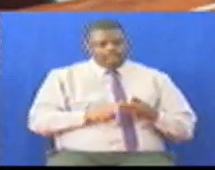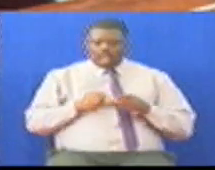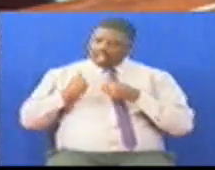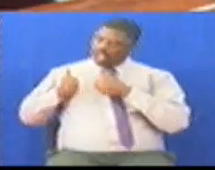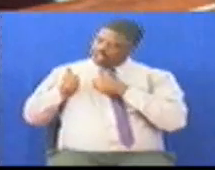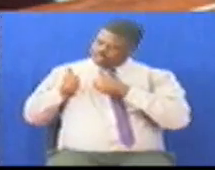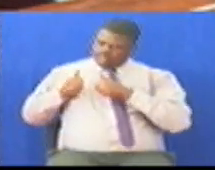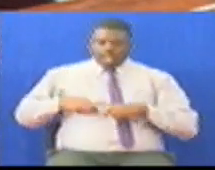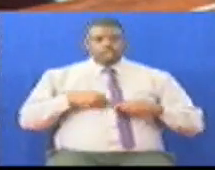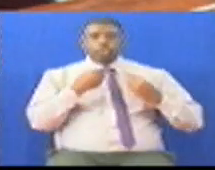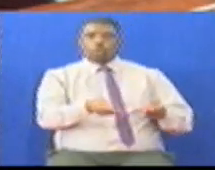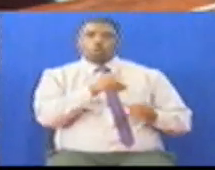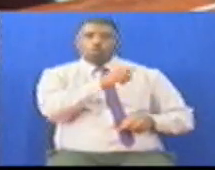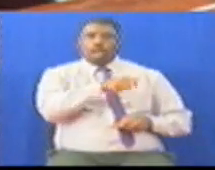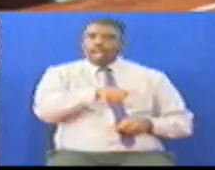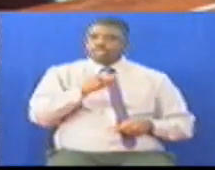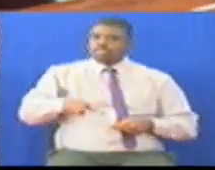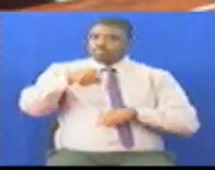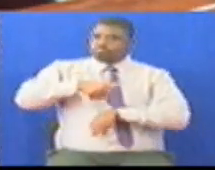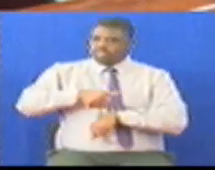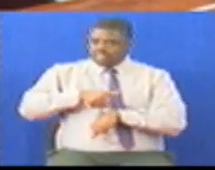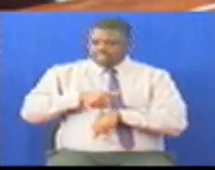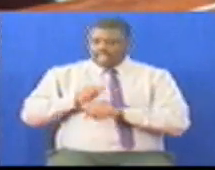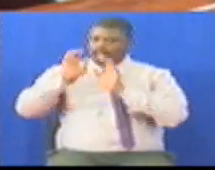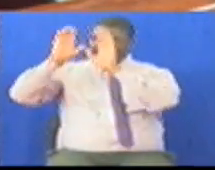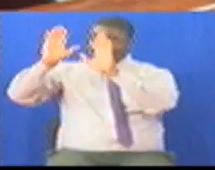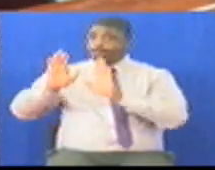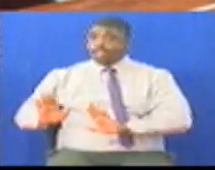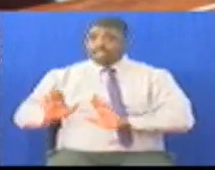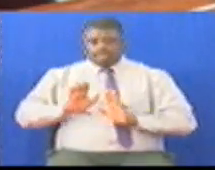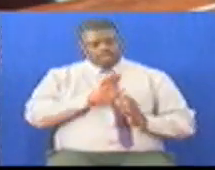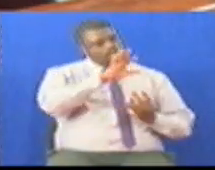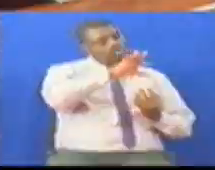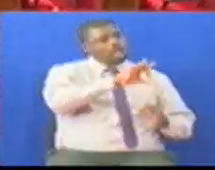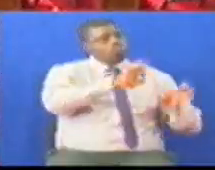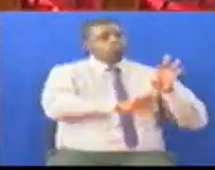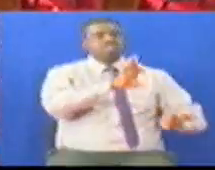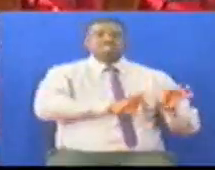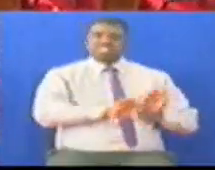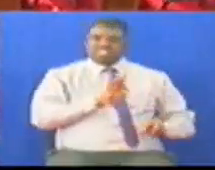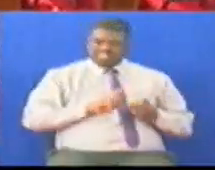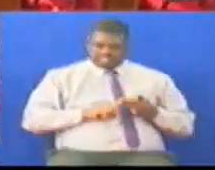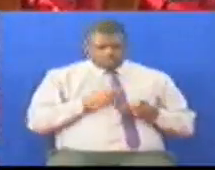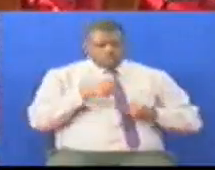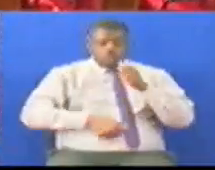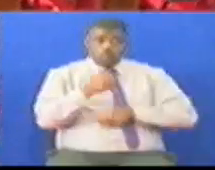alizozitoa kwa wananchi wakati wa kampeni ya uchaguzi. Uongozi wake